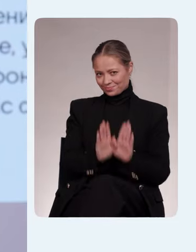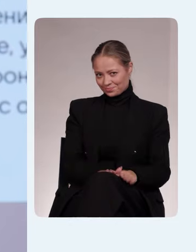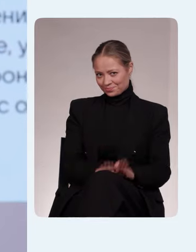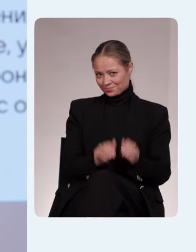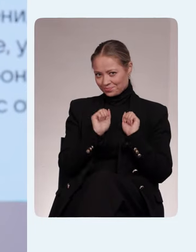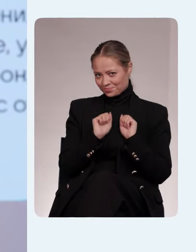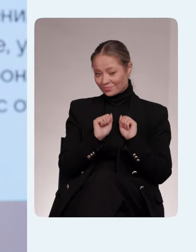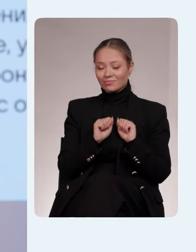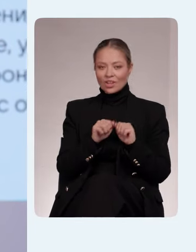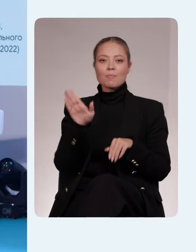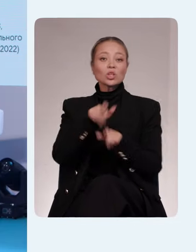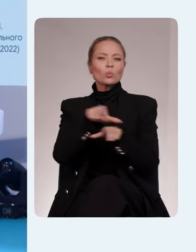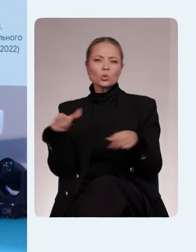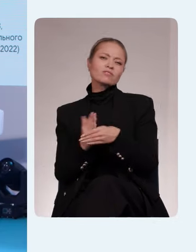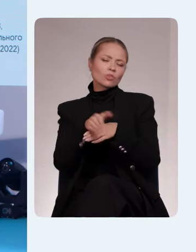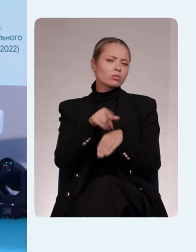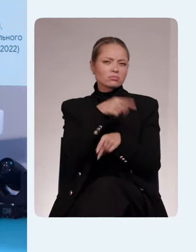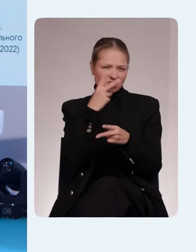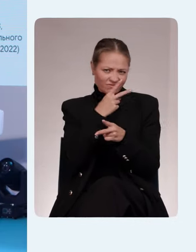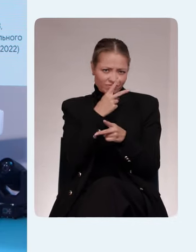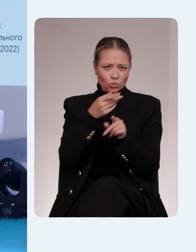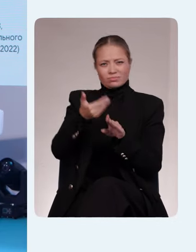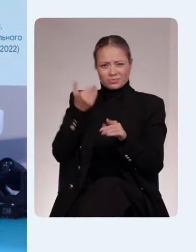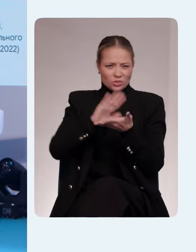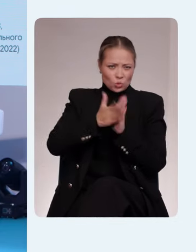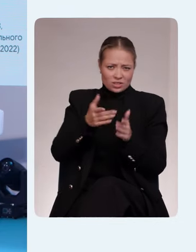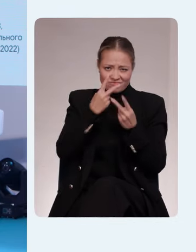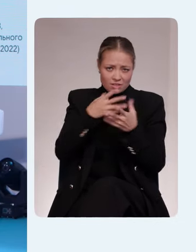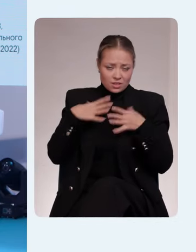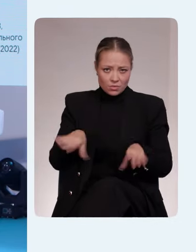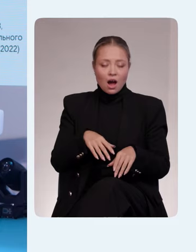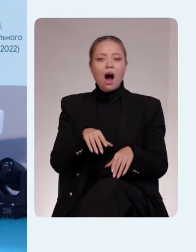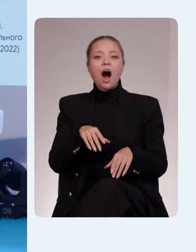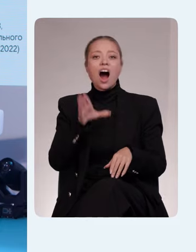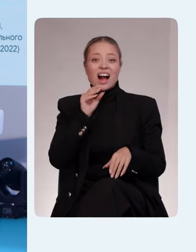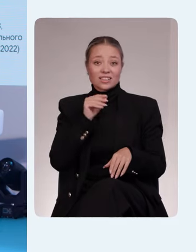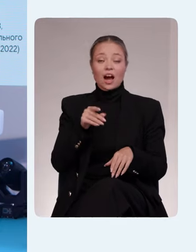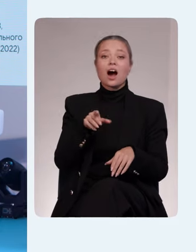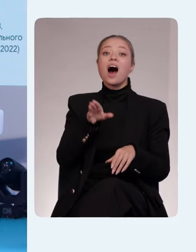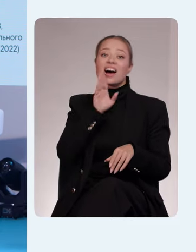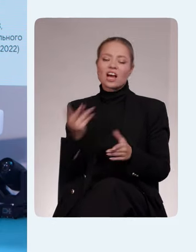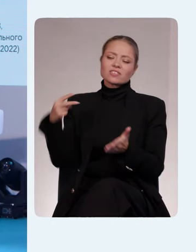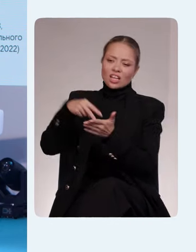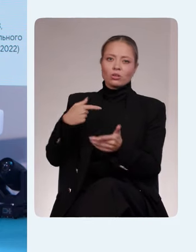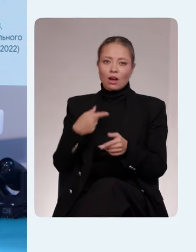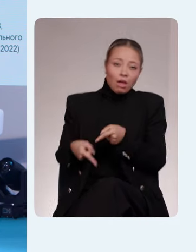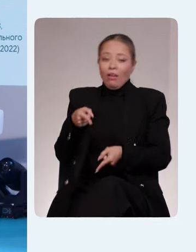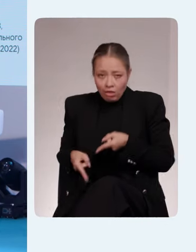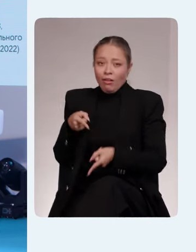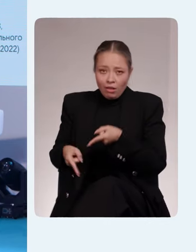Потом заходят люди, которые этого всего не видели. Вот что они думают? Когда она встает, я иду за ней.